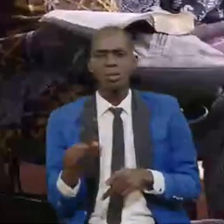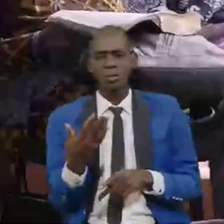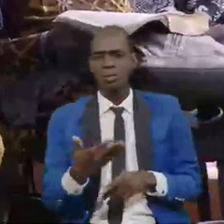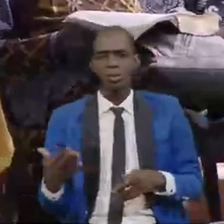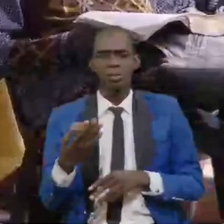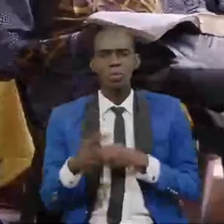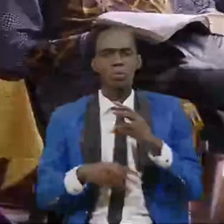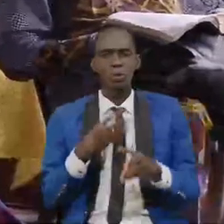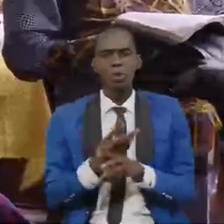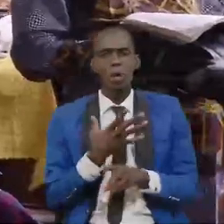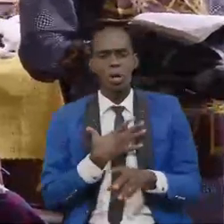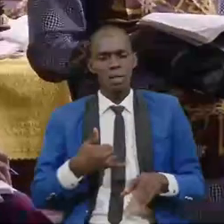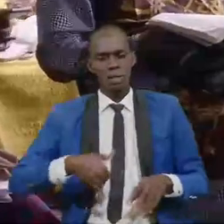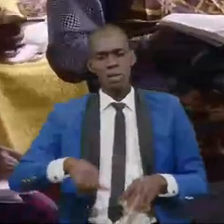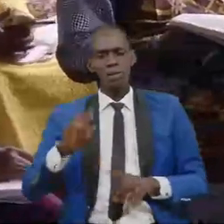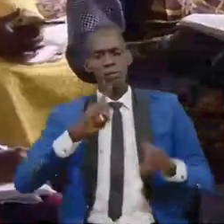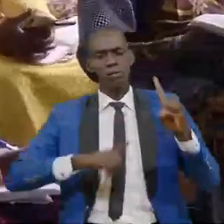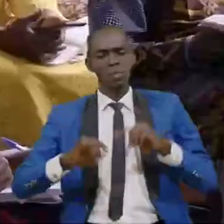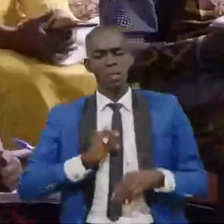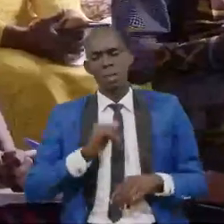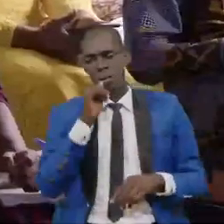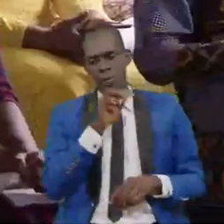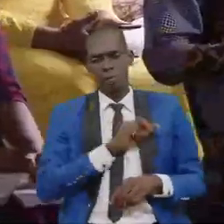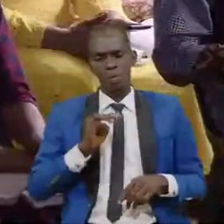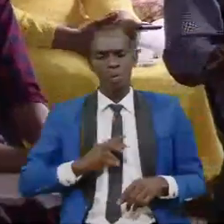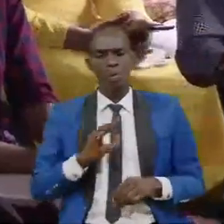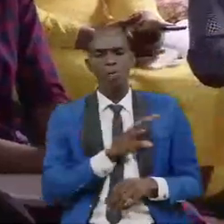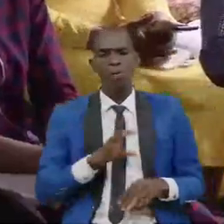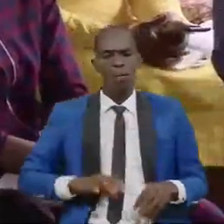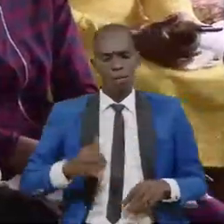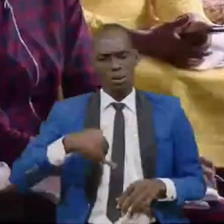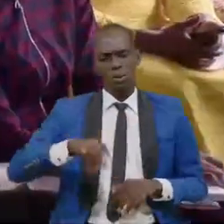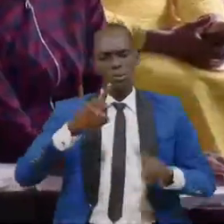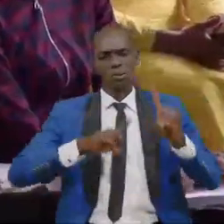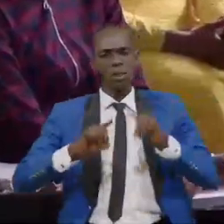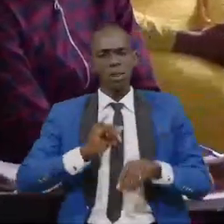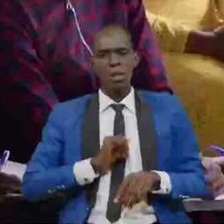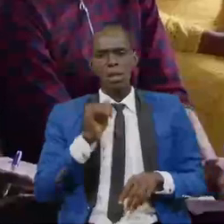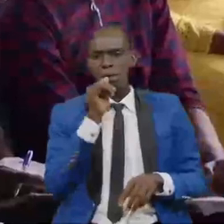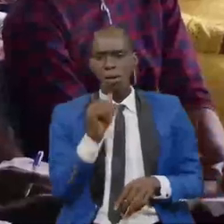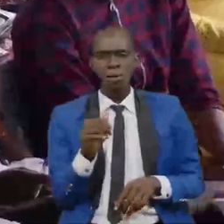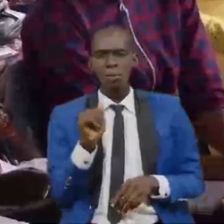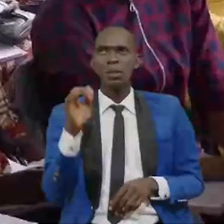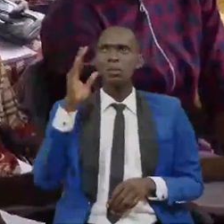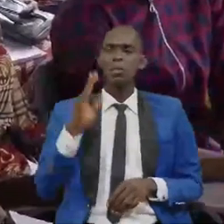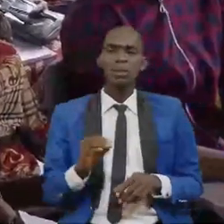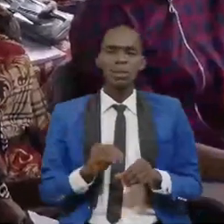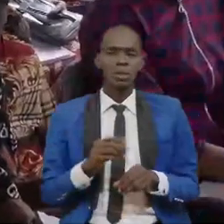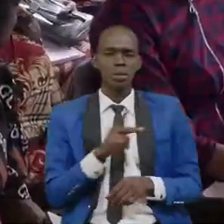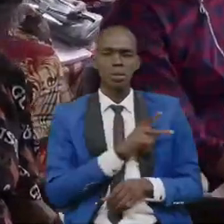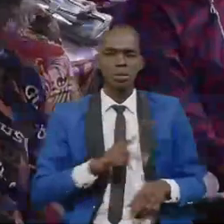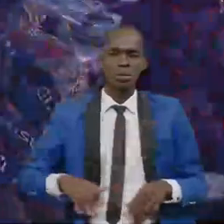professent être membres du corps de Christ. Et ils professent être ministres dans le royaume de Dieu.